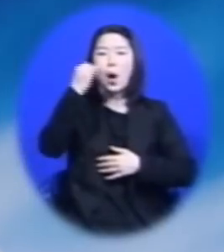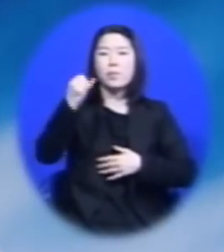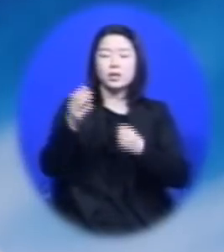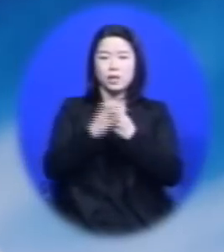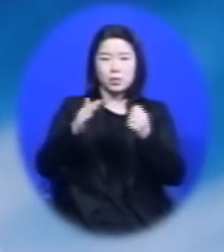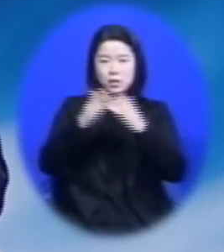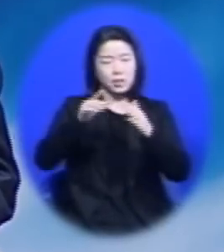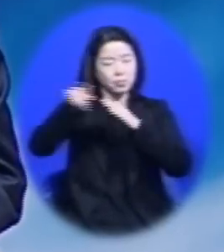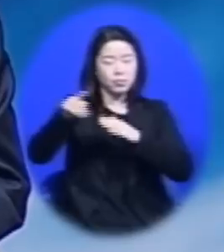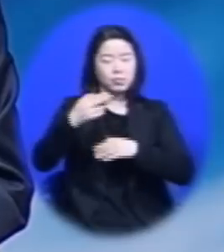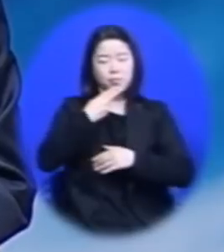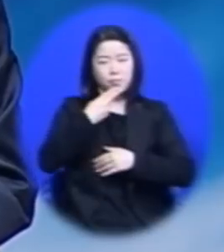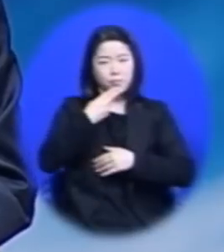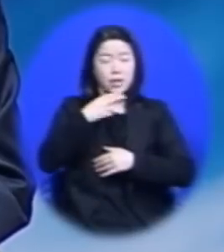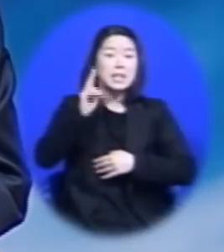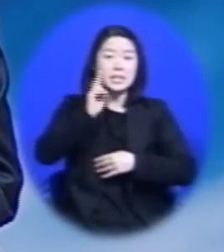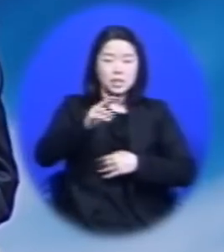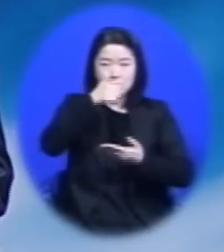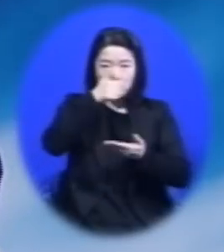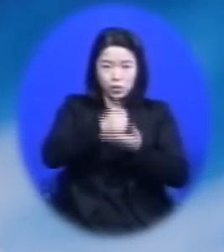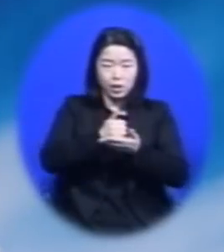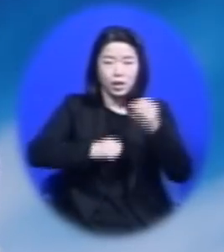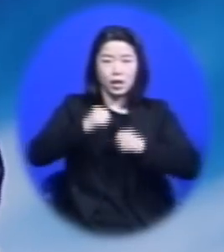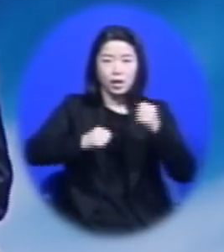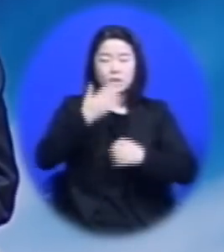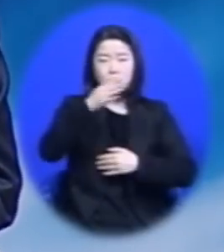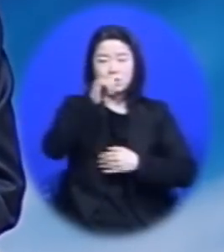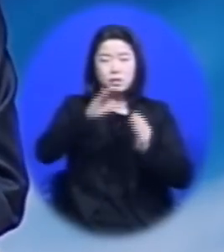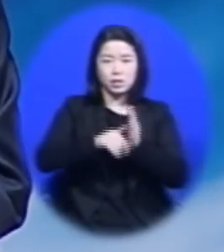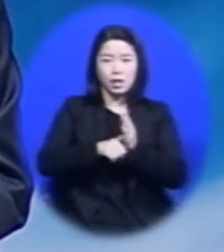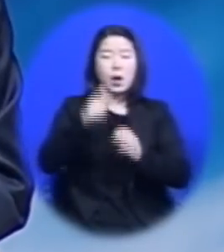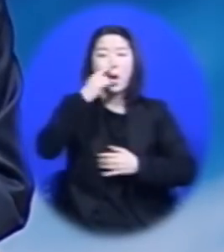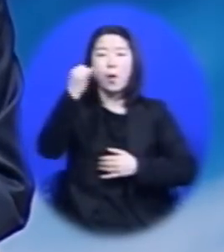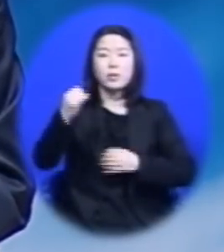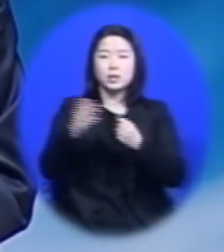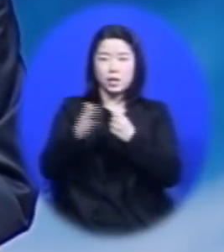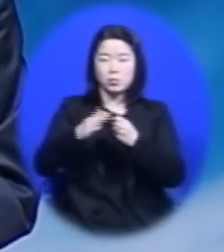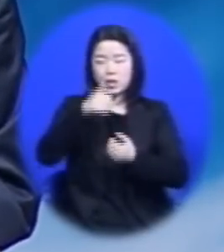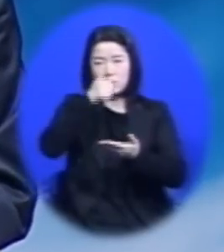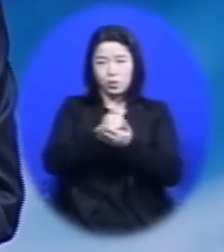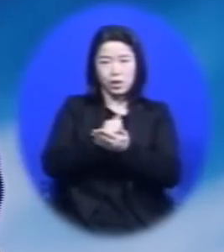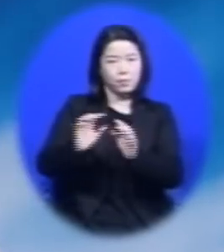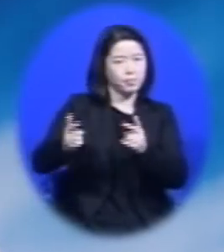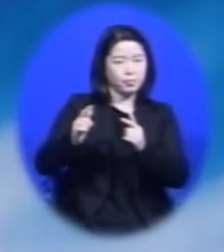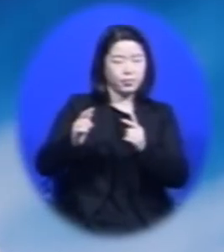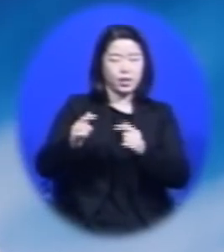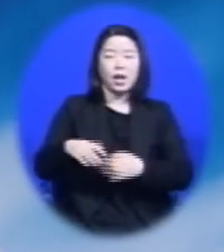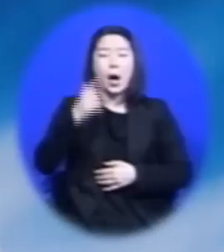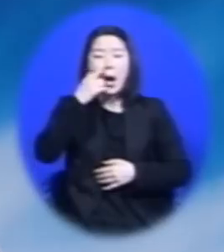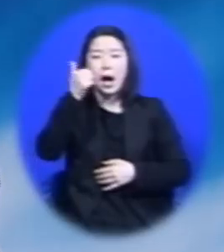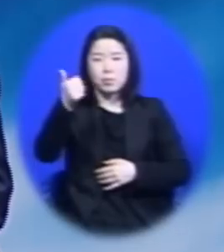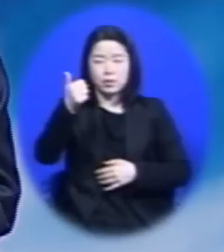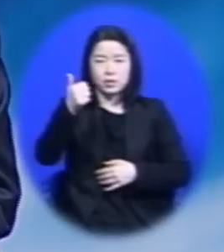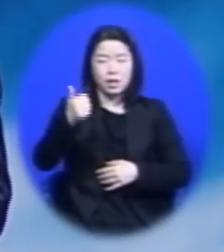없었습니다 심한 죄를 지을 수밖에 없는 순간에도 저는 어머니 때문에를 지을 수 없었습니다 아버지가 술취해 저에